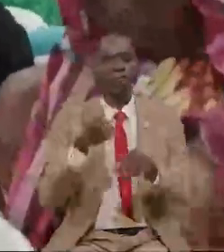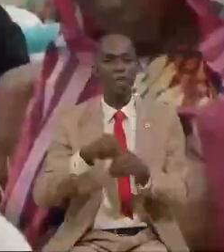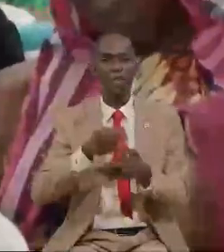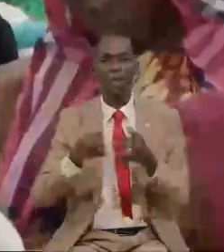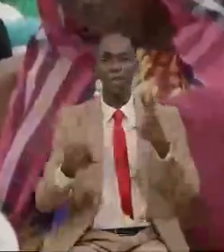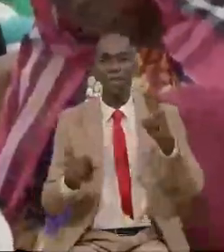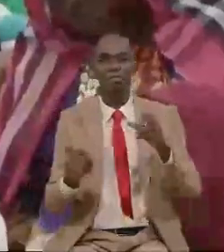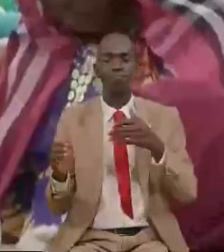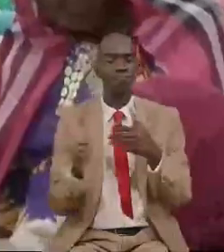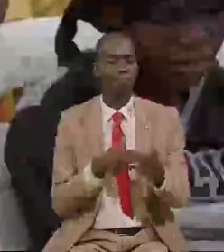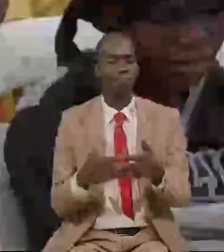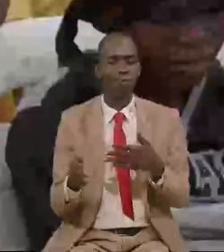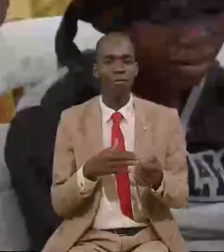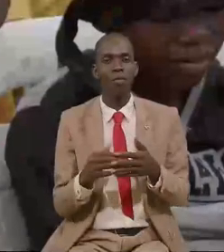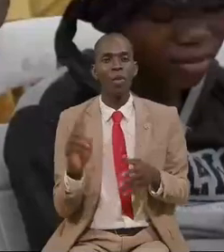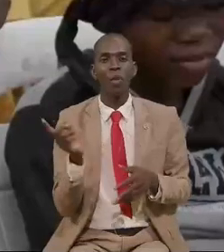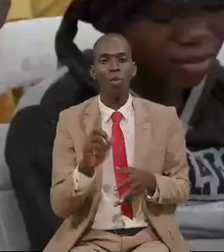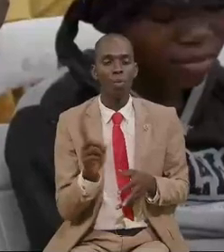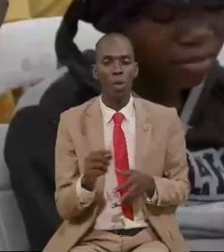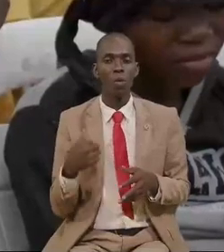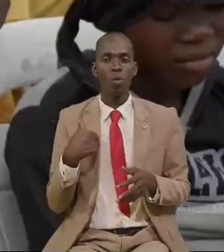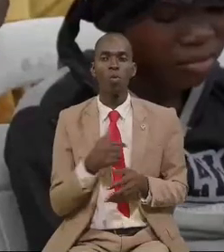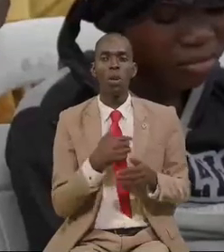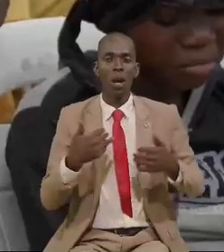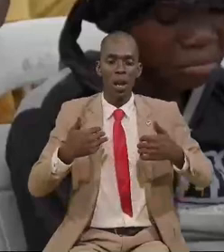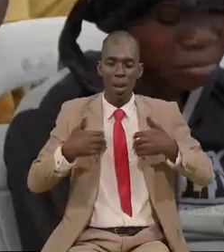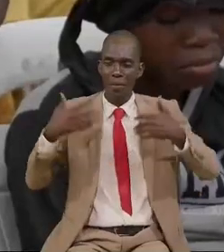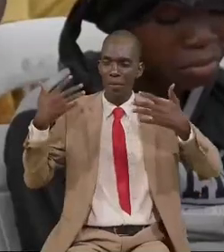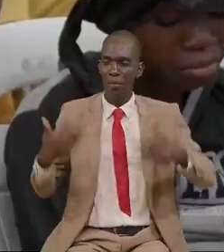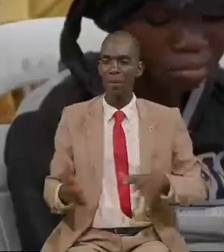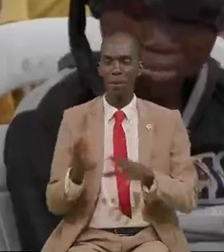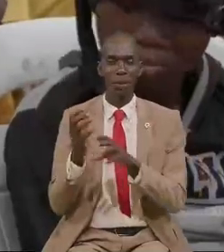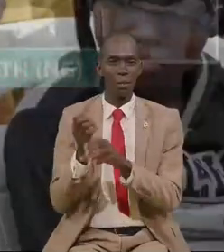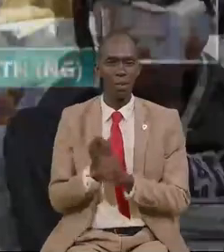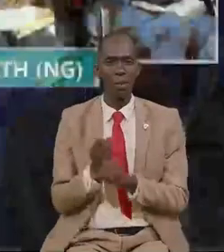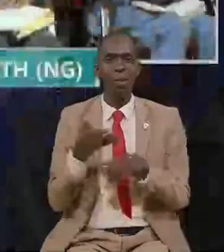Seulement, au point où nous sommes parvenus, marchons d'un même pas.